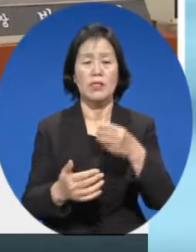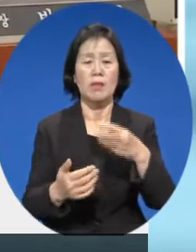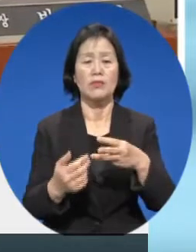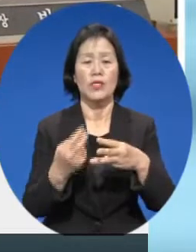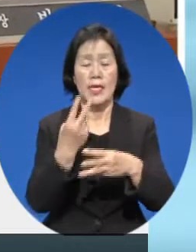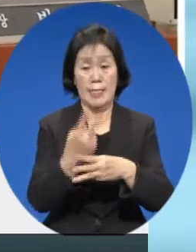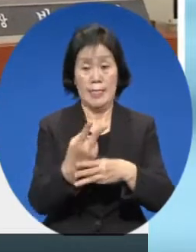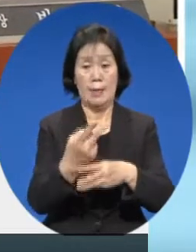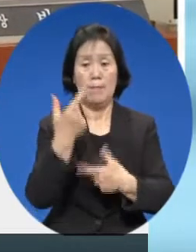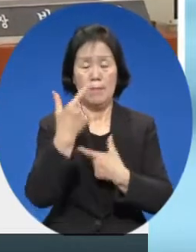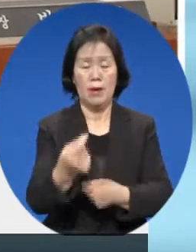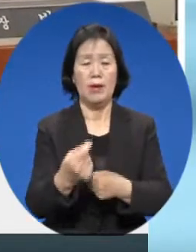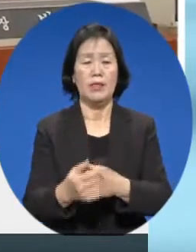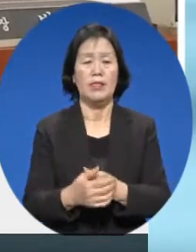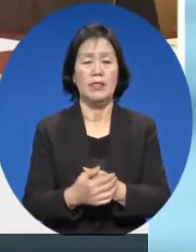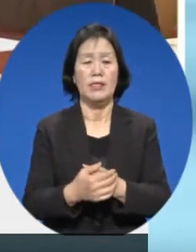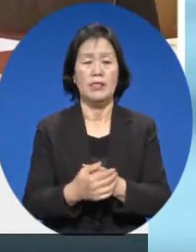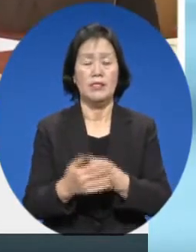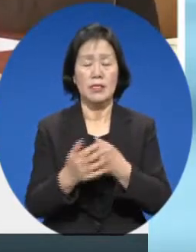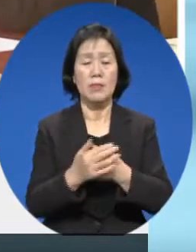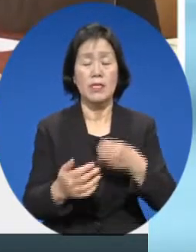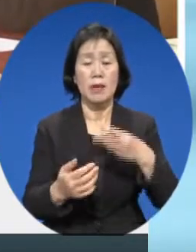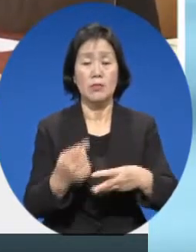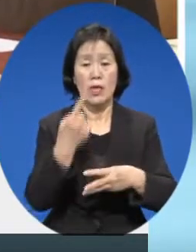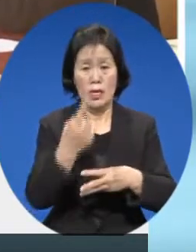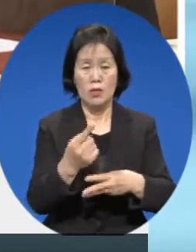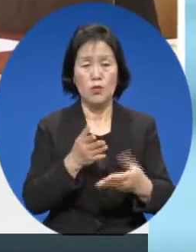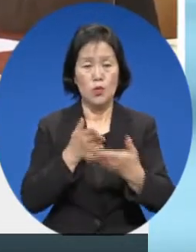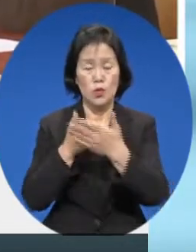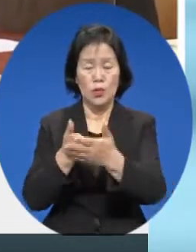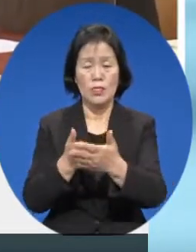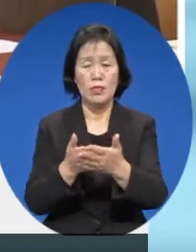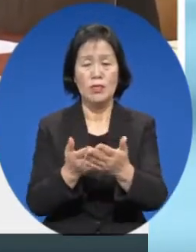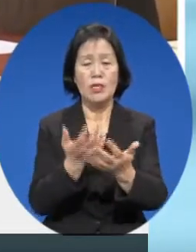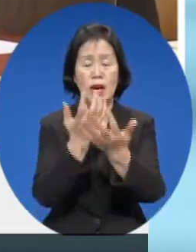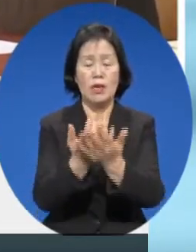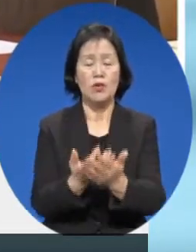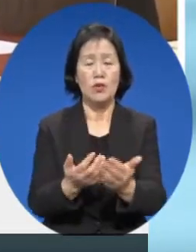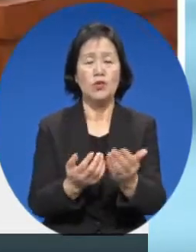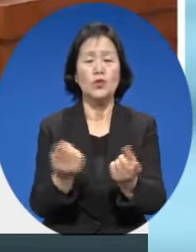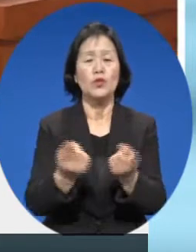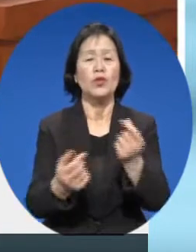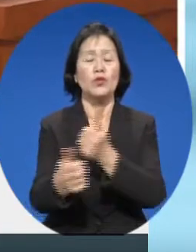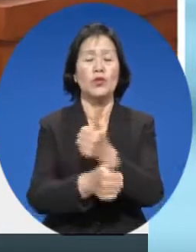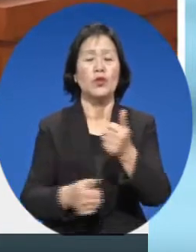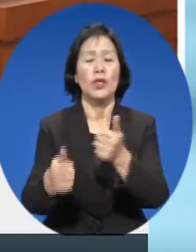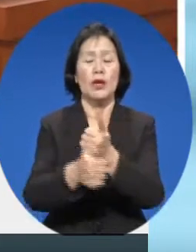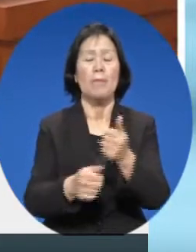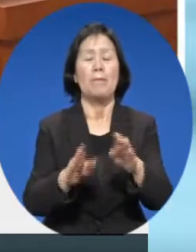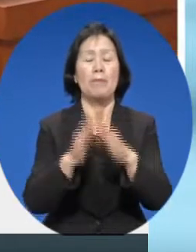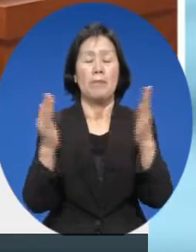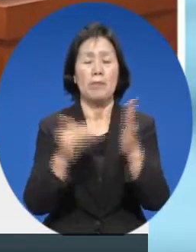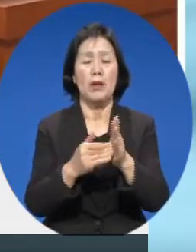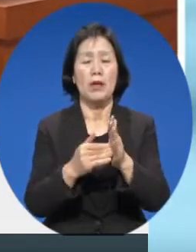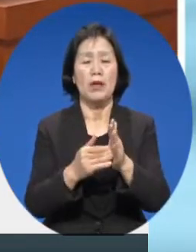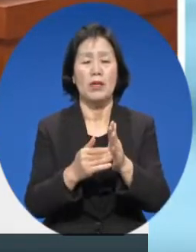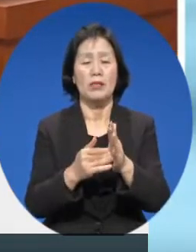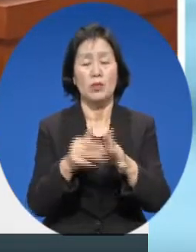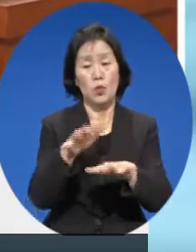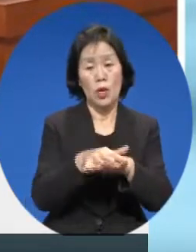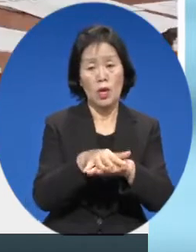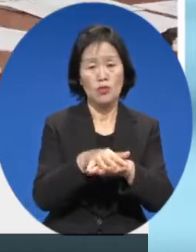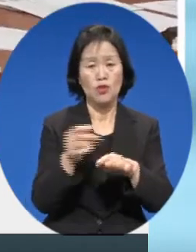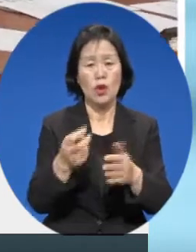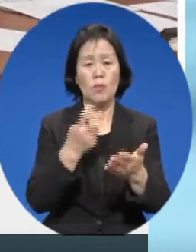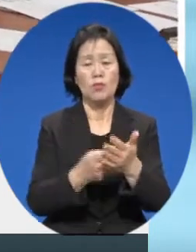딱 3분의 1입니다 그래서 3분의 1로 요구를 해서 않건 조정 소리가 영 일 열리게 된 것이고요 그 않건 조증 소위를 구성하는 것은 이제